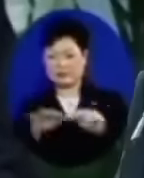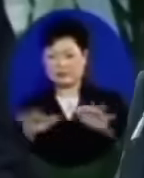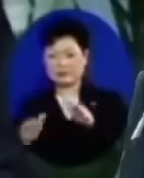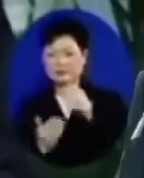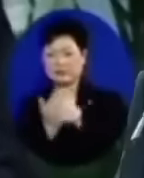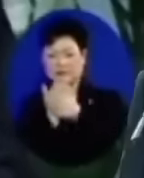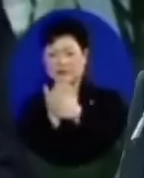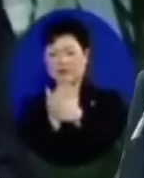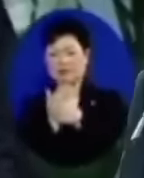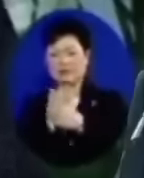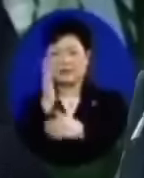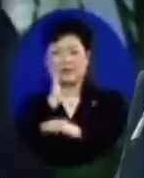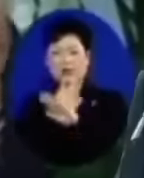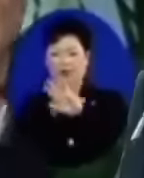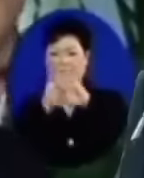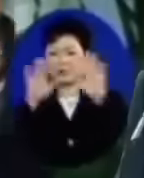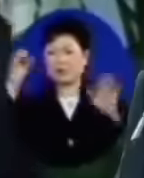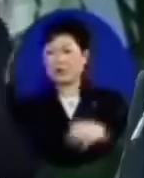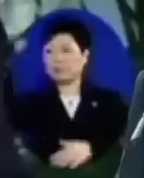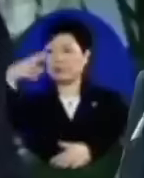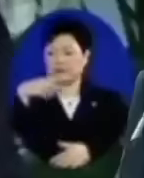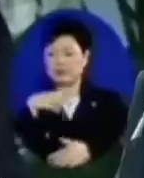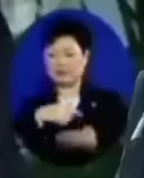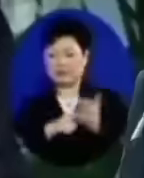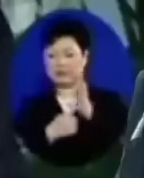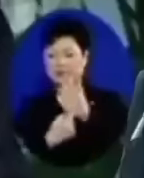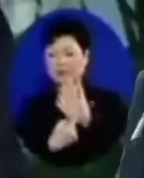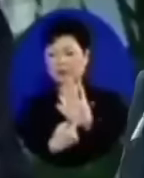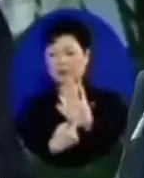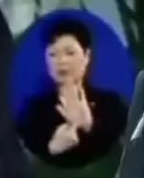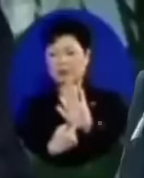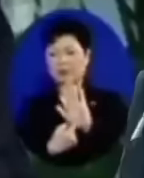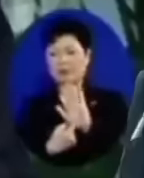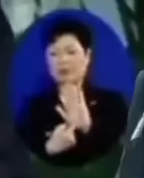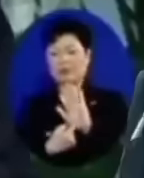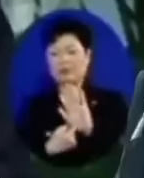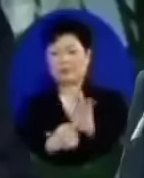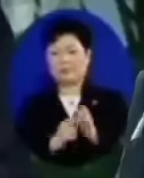나더니만 하늘에서 빛이 비치고